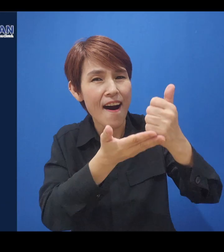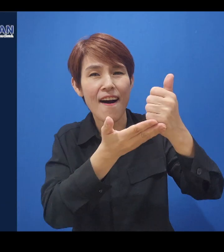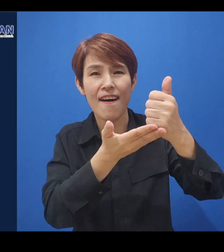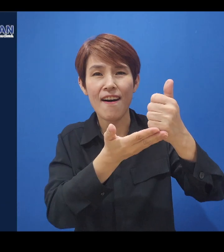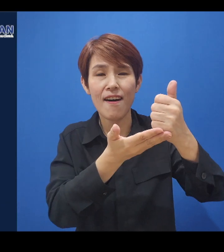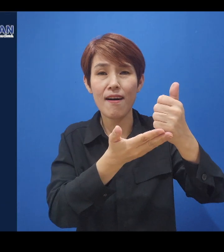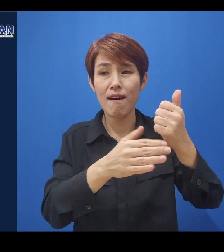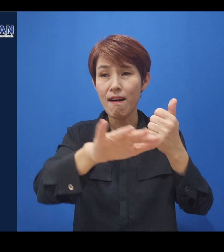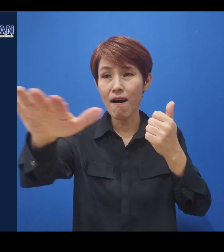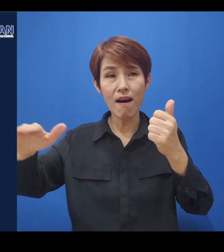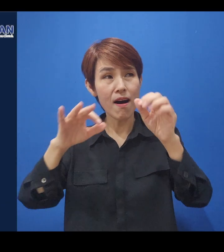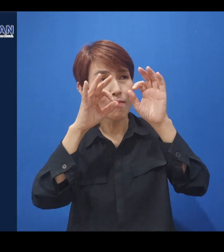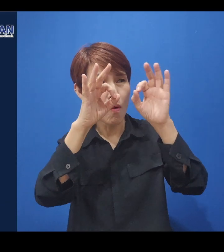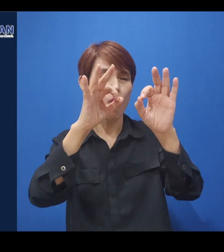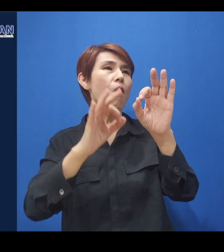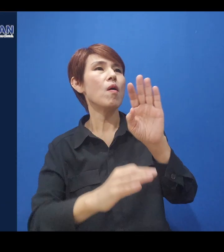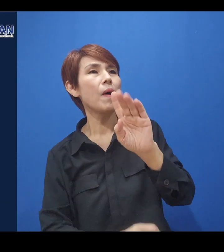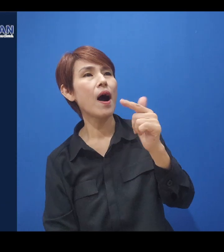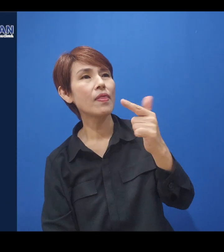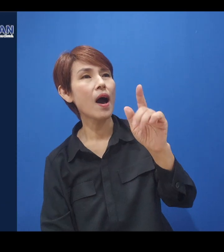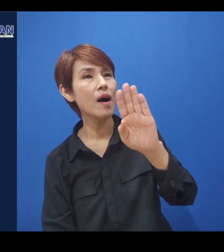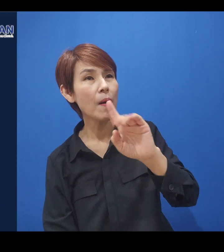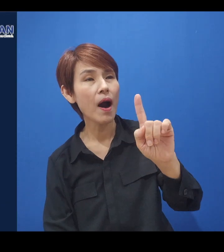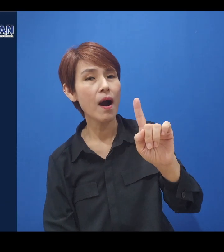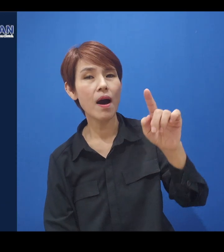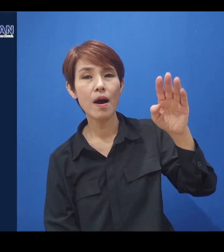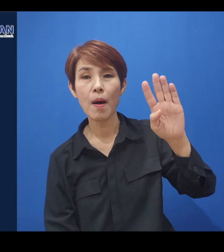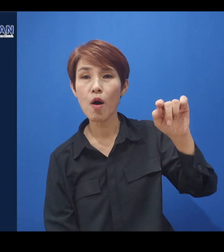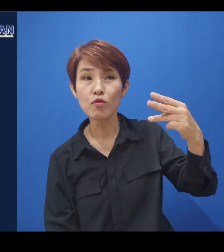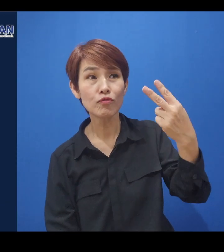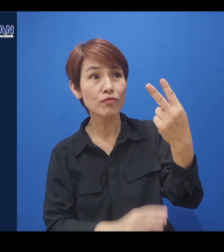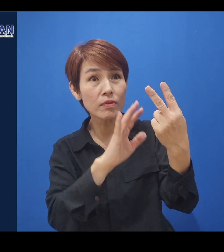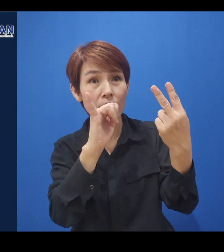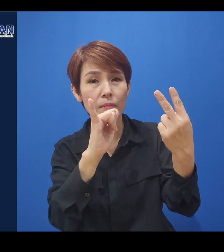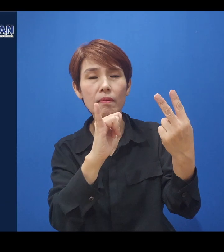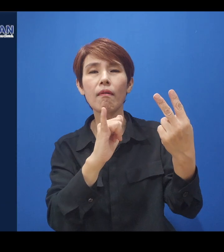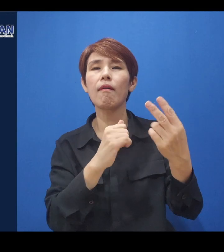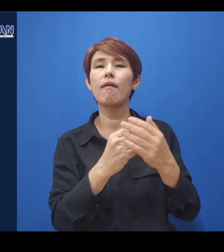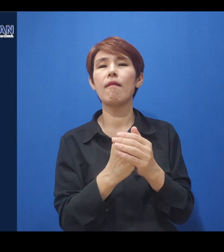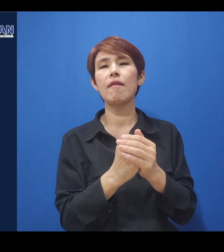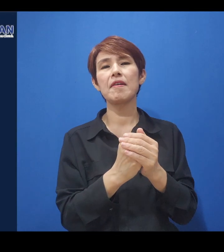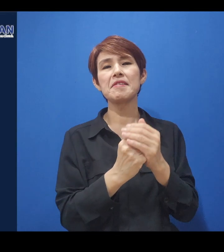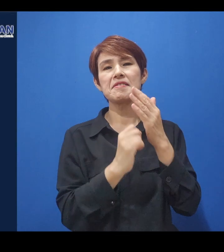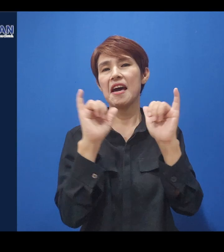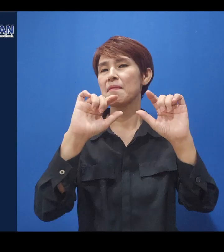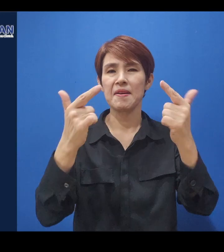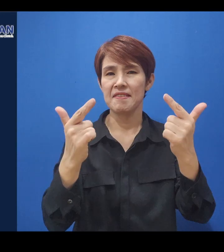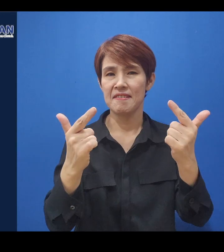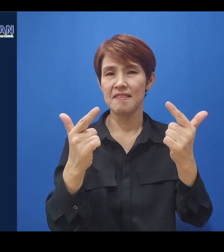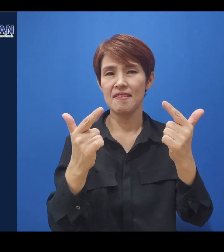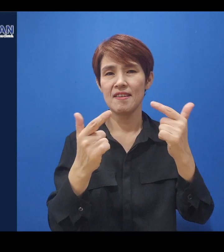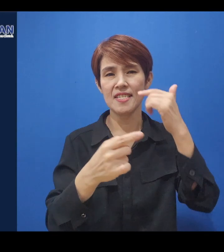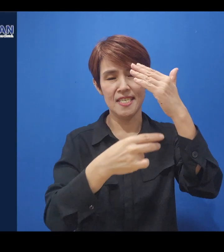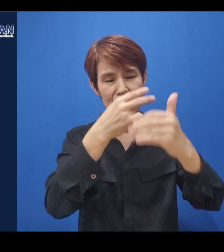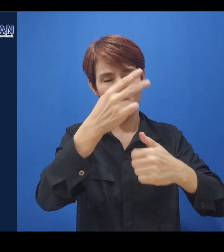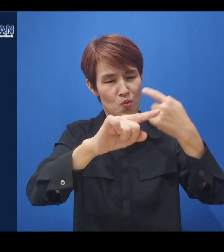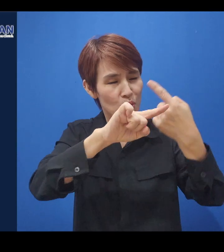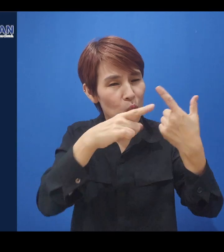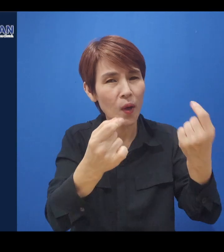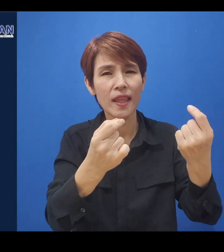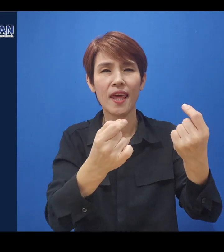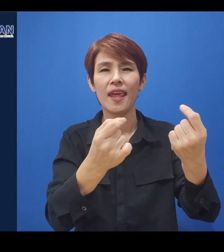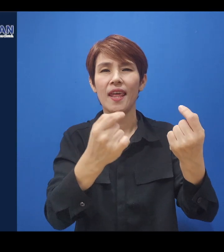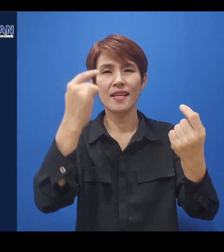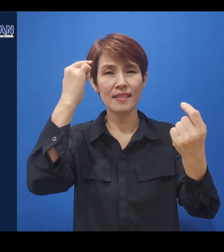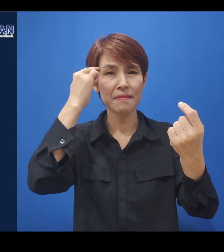때 바나바와 바울은 사람이 아니고 성육신한 제우스, 성육신한 헤르메스로 보였던